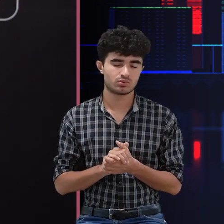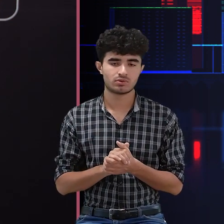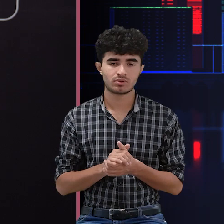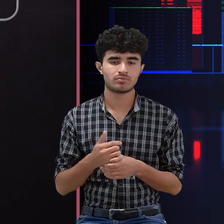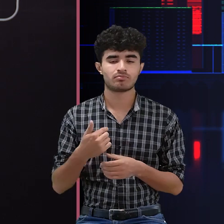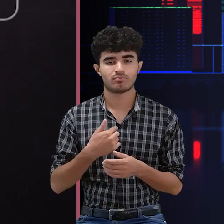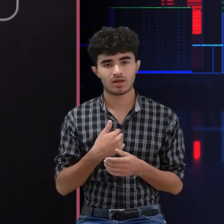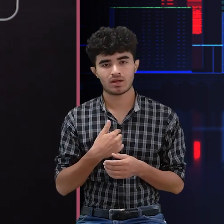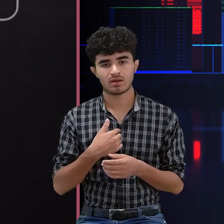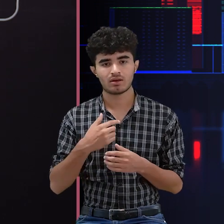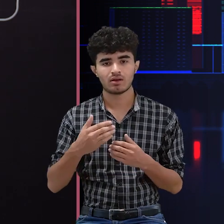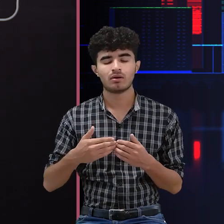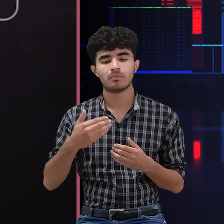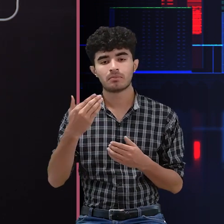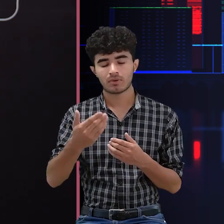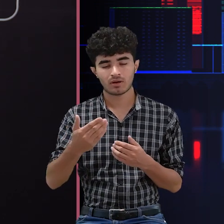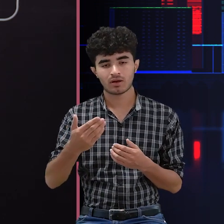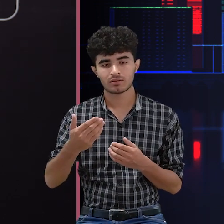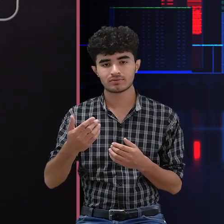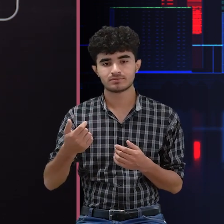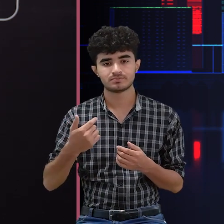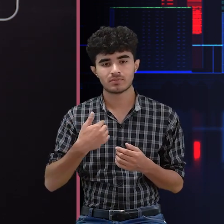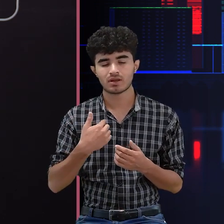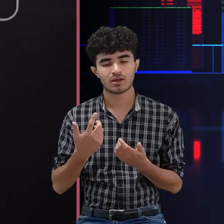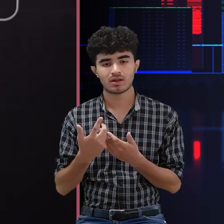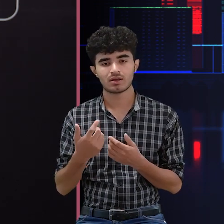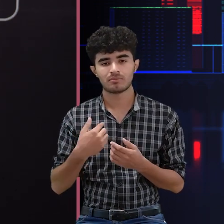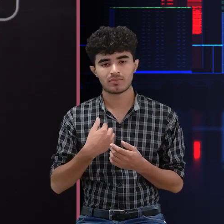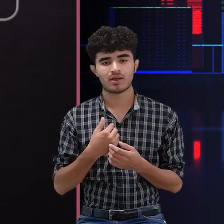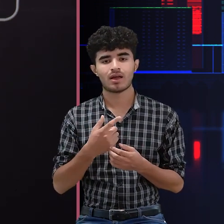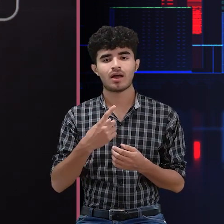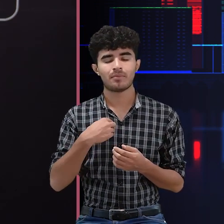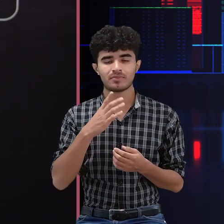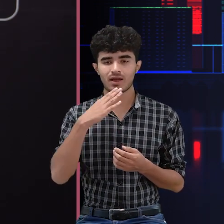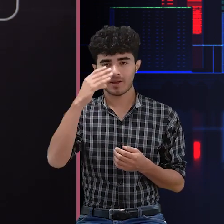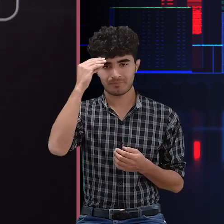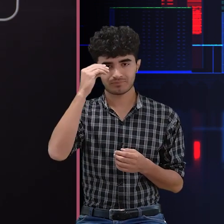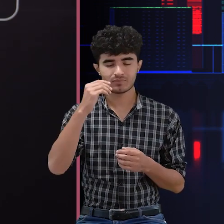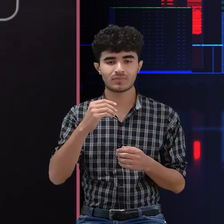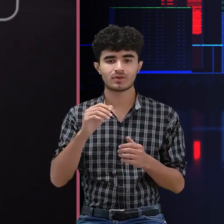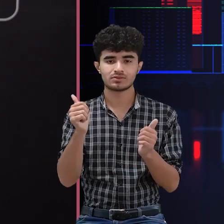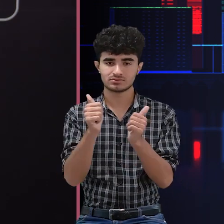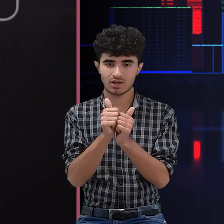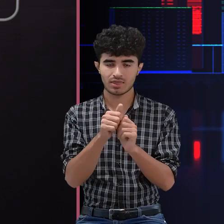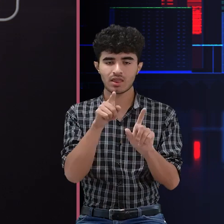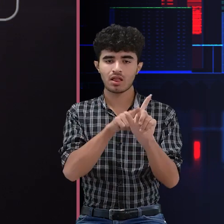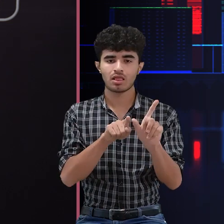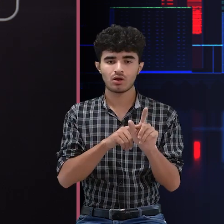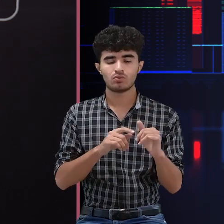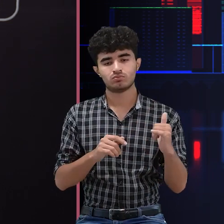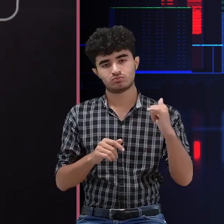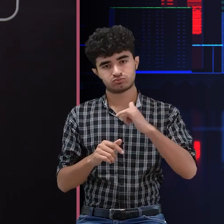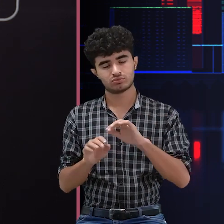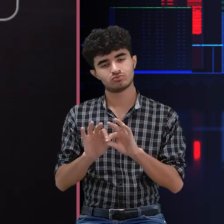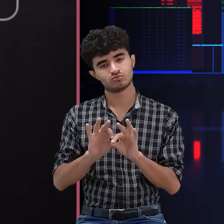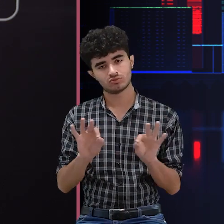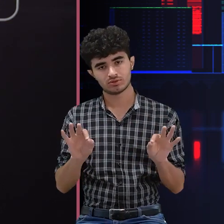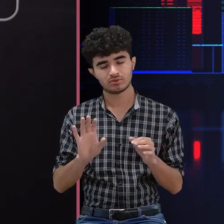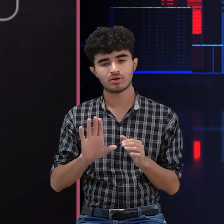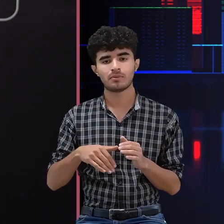میری والدہ بہت ضعیف ہو گئی تھیں، اور میں کراچی بھاگتی رہتی تھی کیونکہ وہ کراچی میں تھی، میں لاہور میں